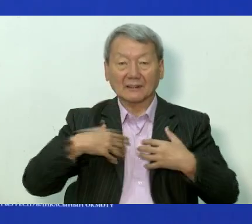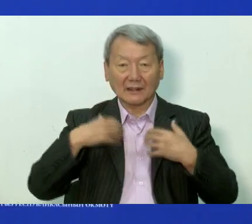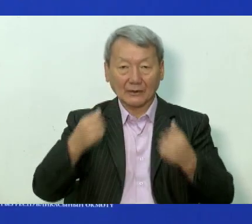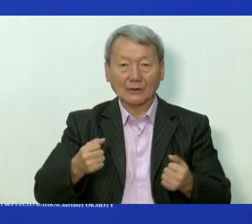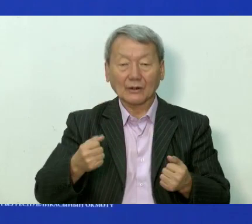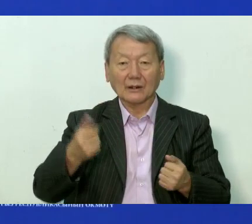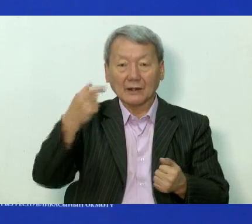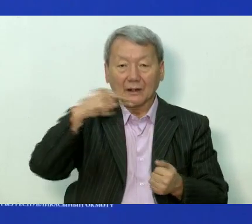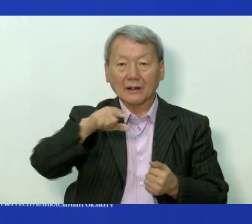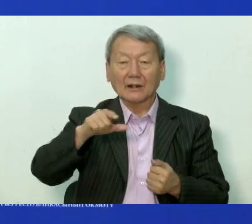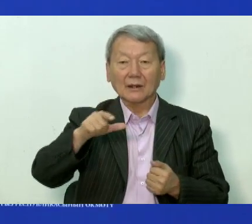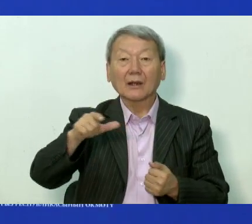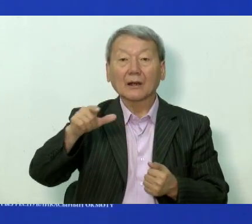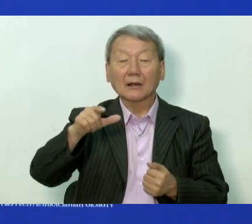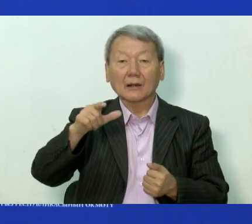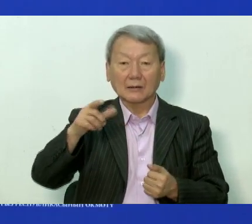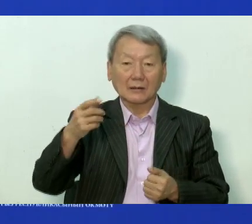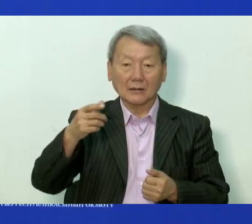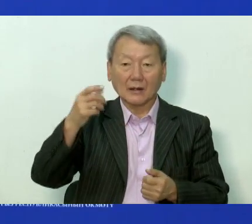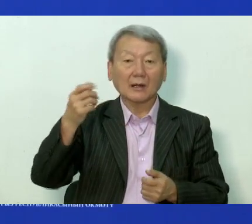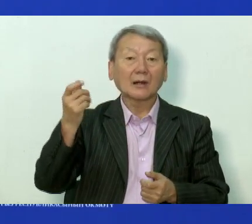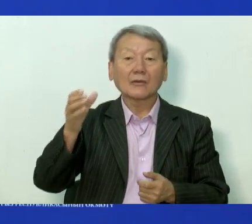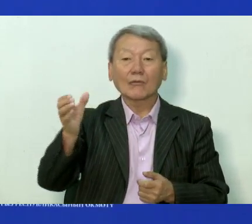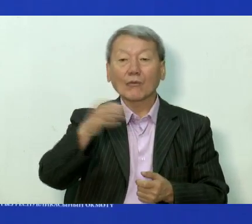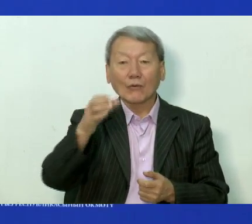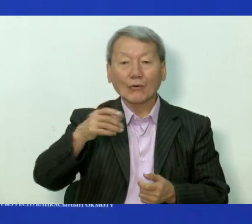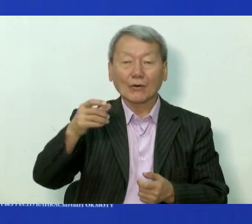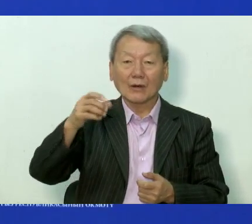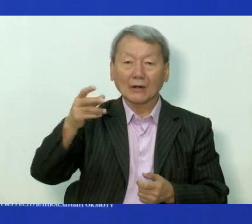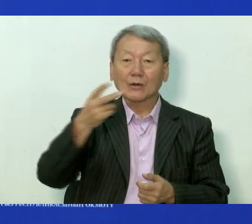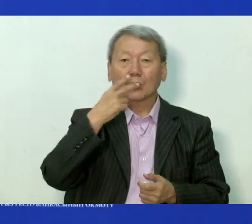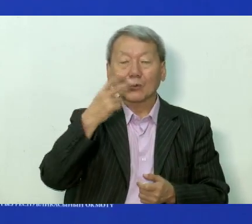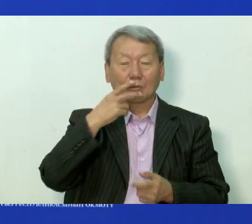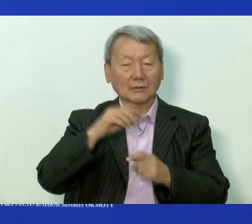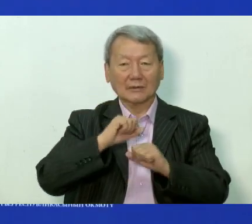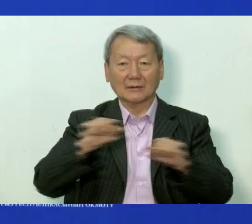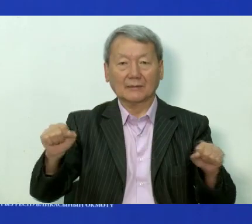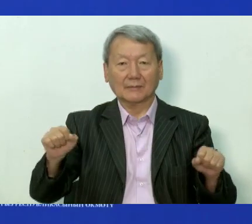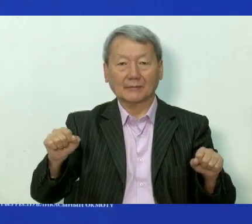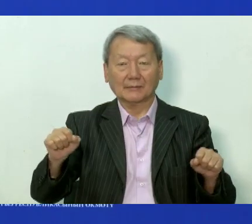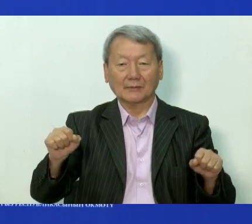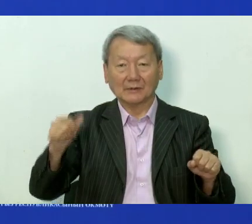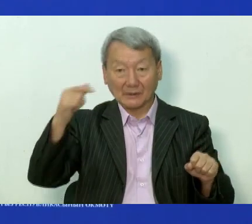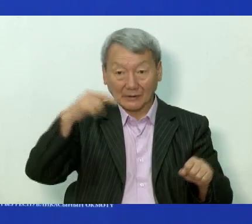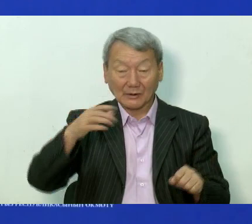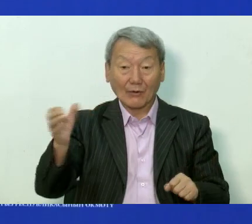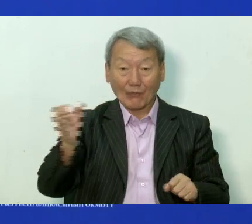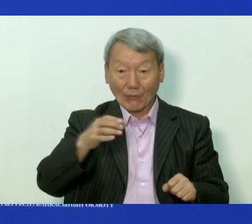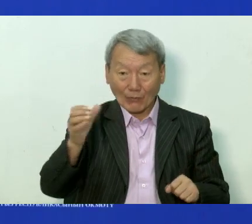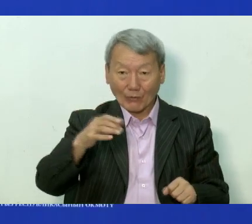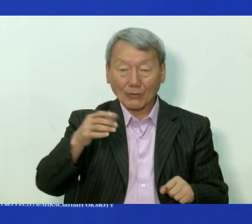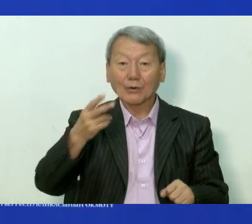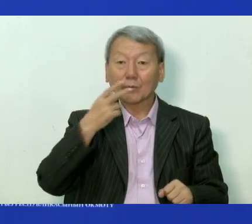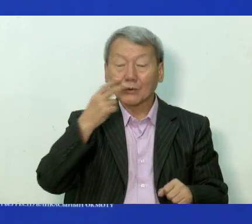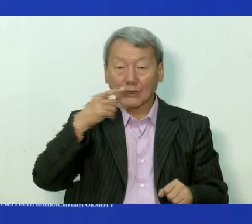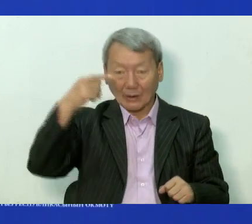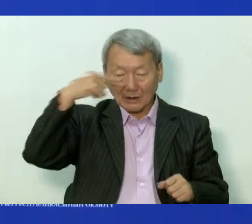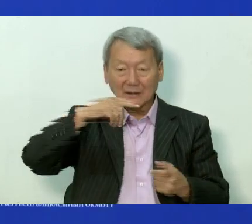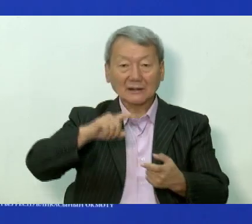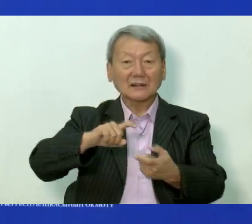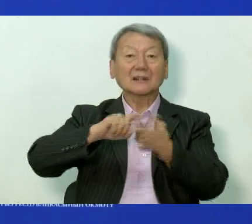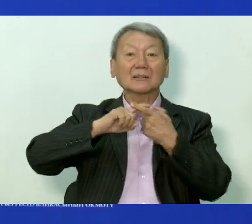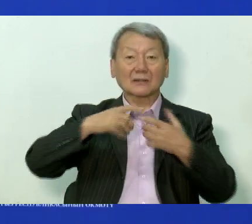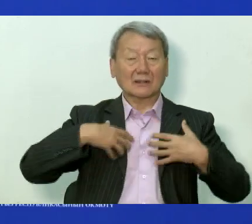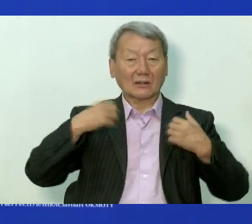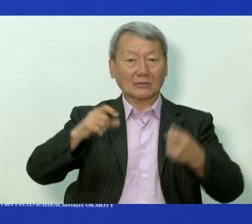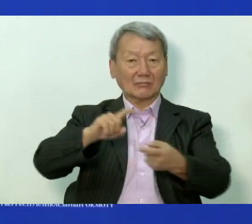является употребление алкоголя и табака. Вы все знаете, они негативно воздействуют на